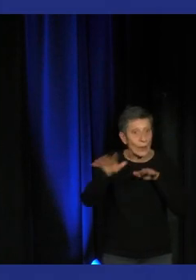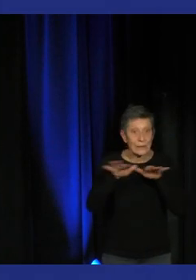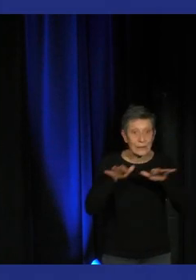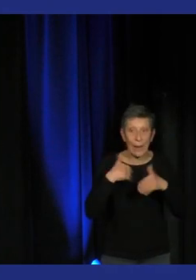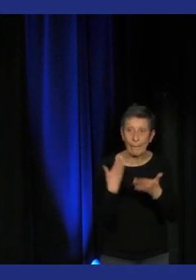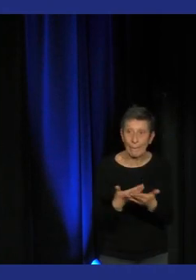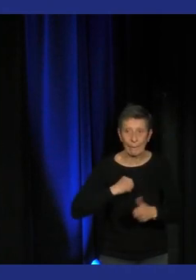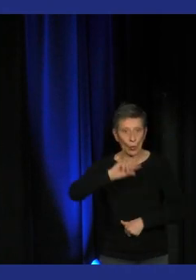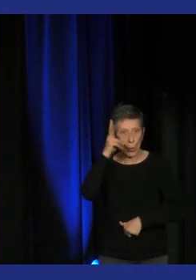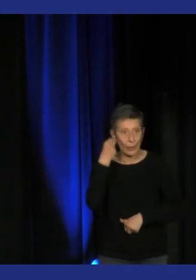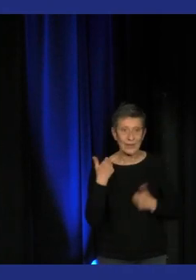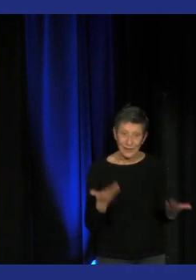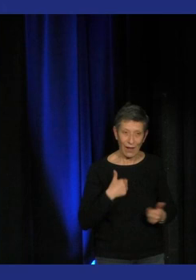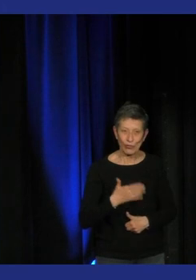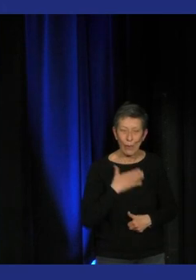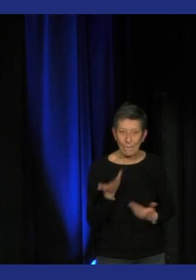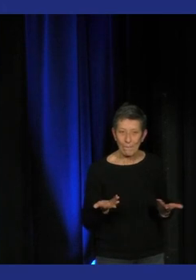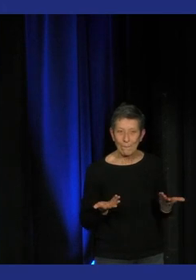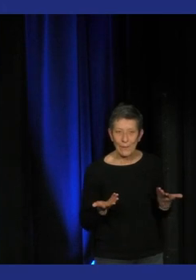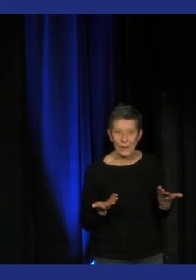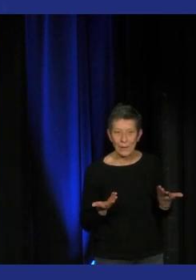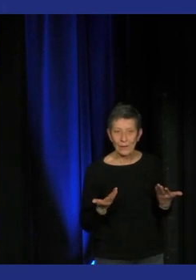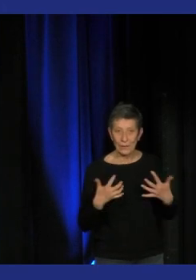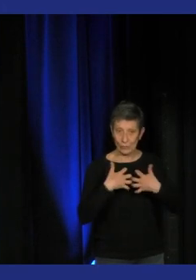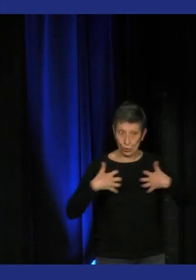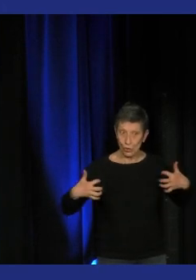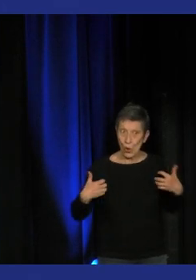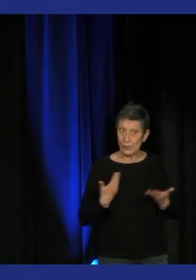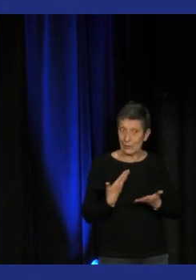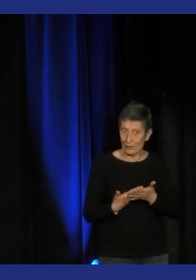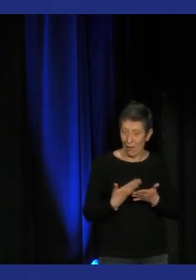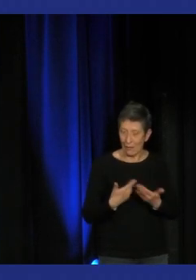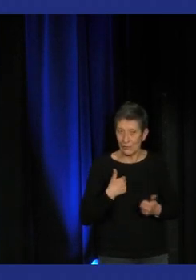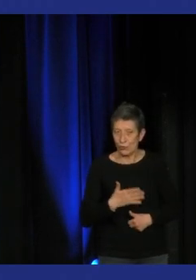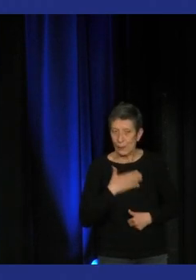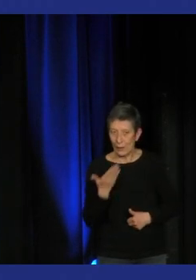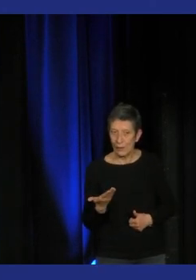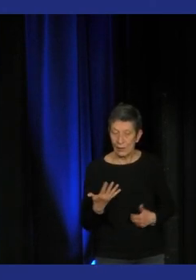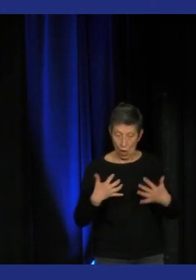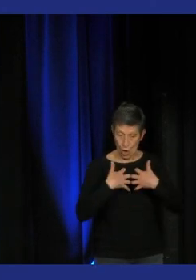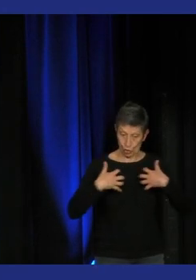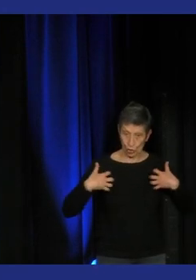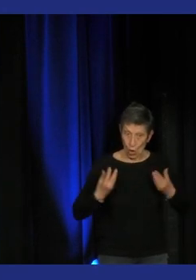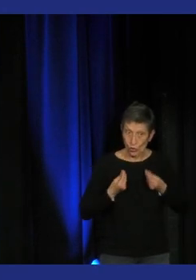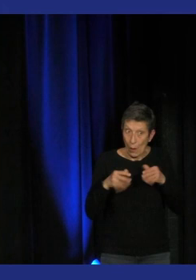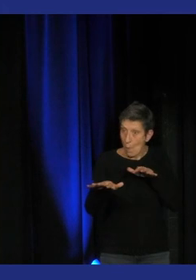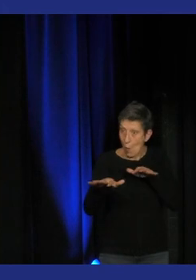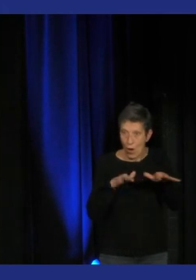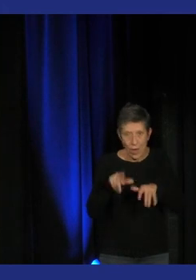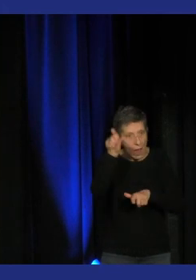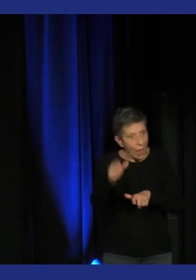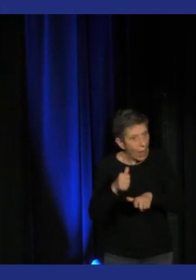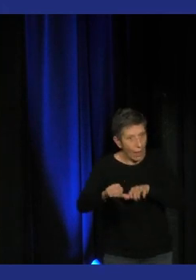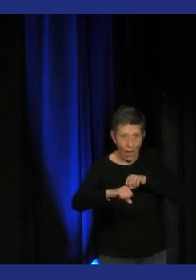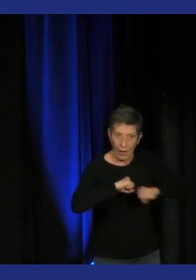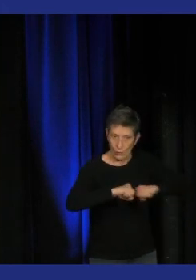système. » Et c'est ce que j'aime, moi, dans la science, c'est donner les moyens d'agir aux